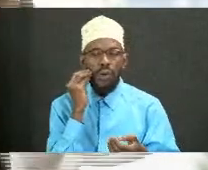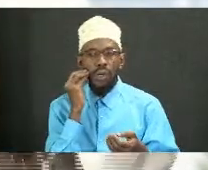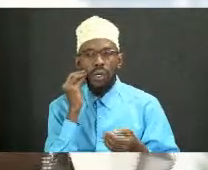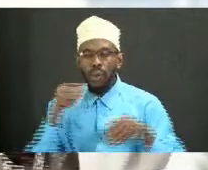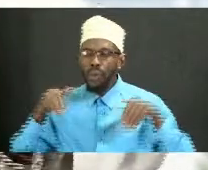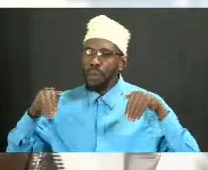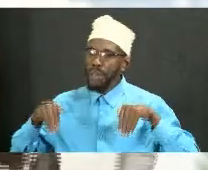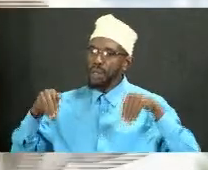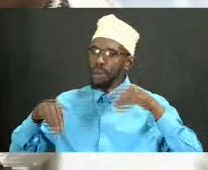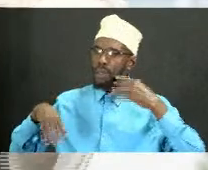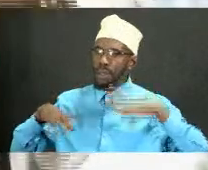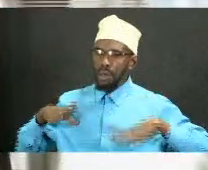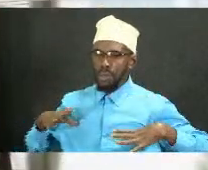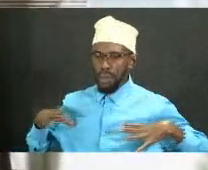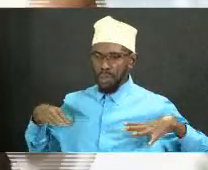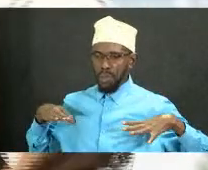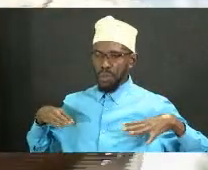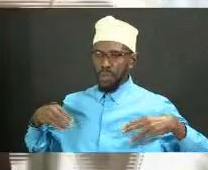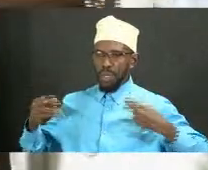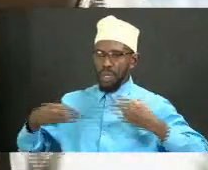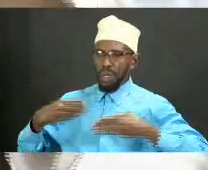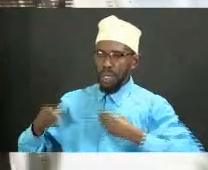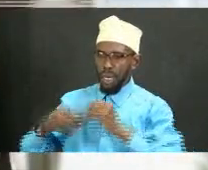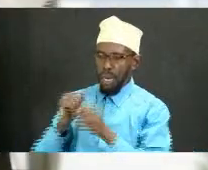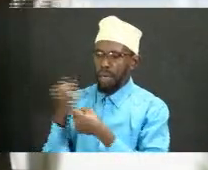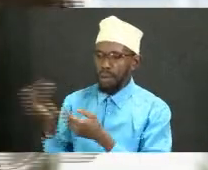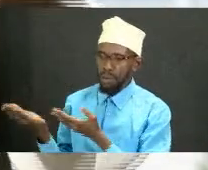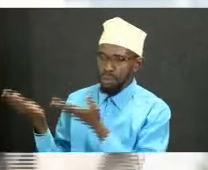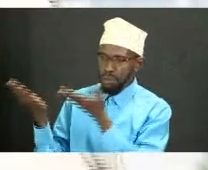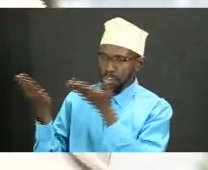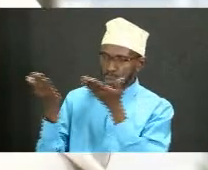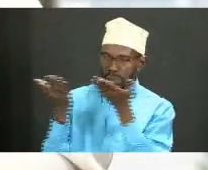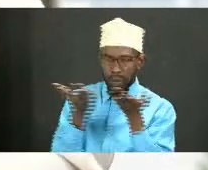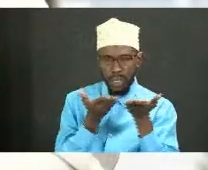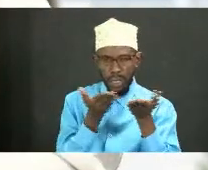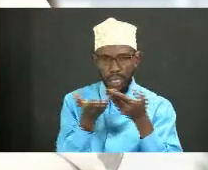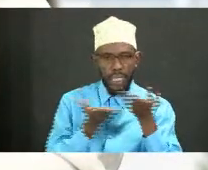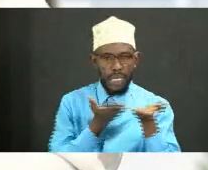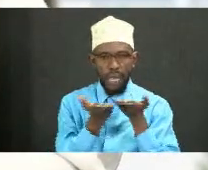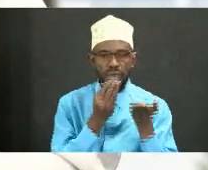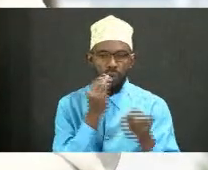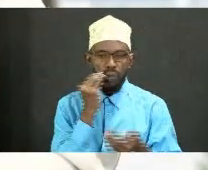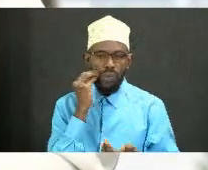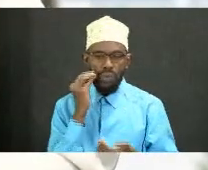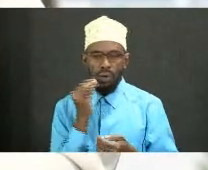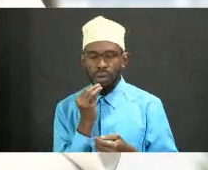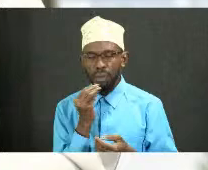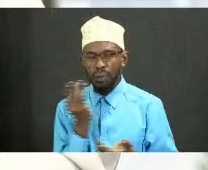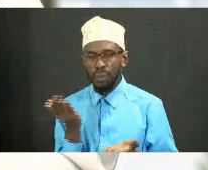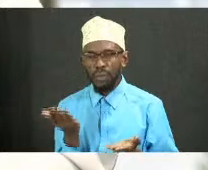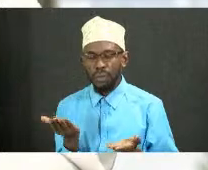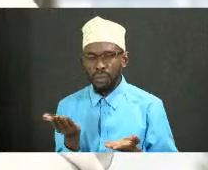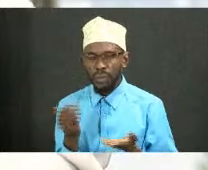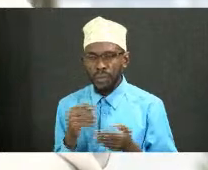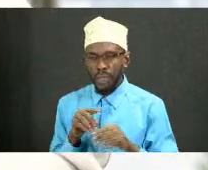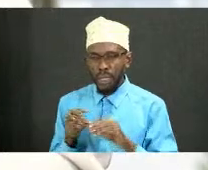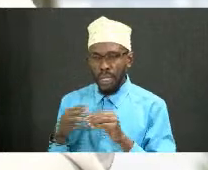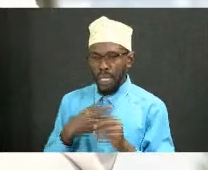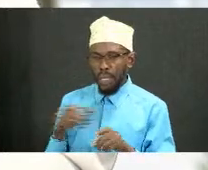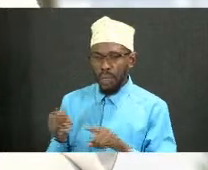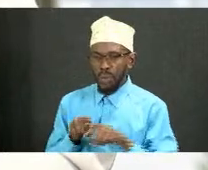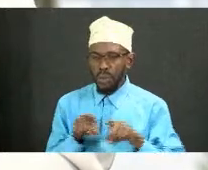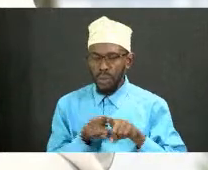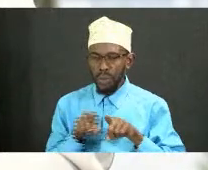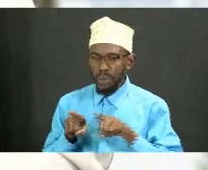tu pale wasubiri watu, kwa sasa watabuni njia kuletea kile chakula kule nyumbani. Na pengine